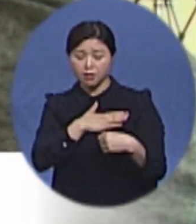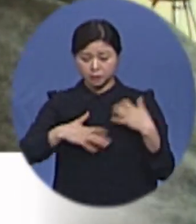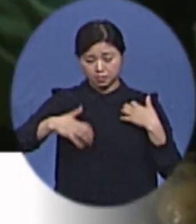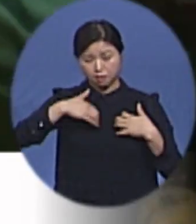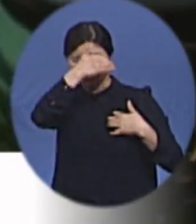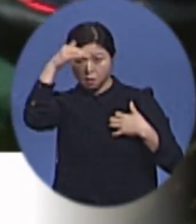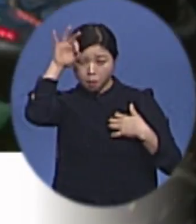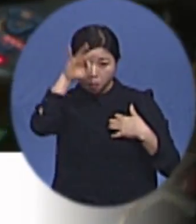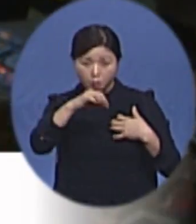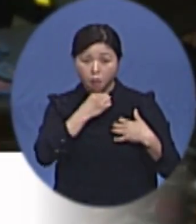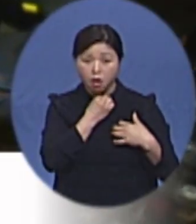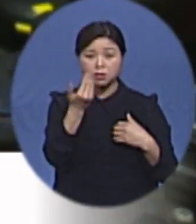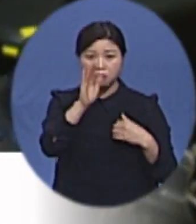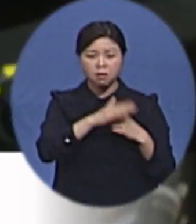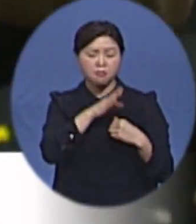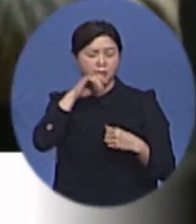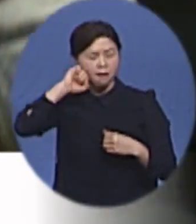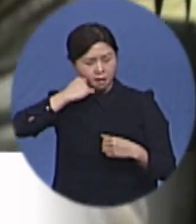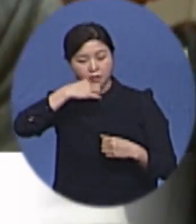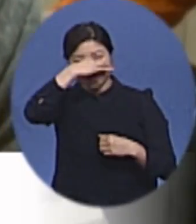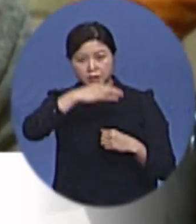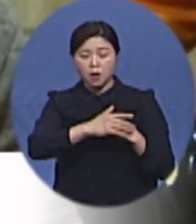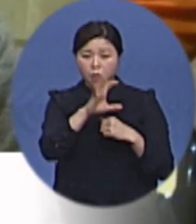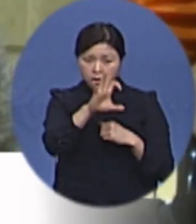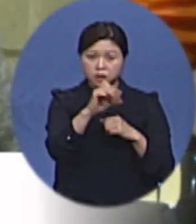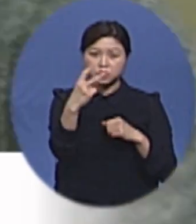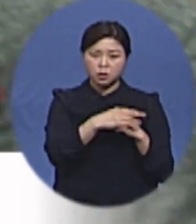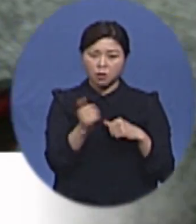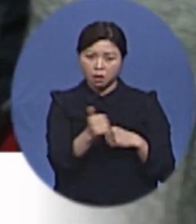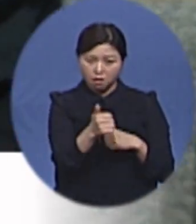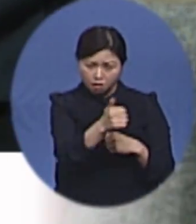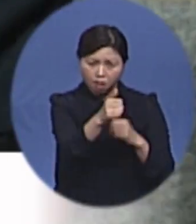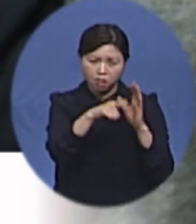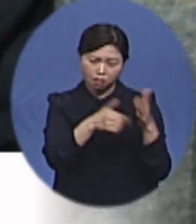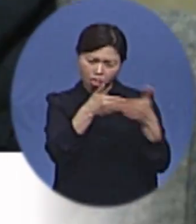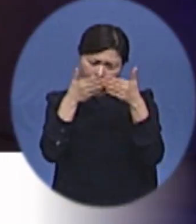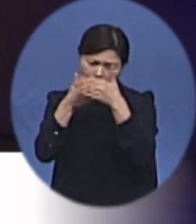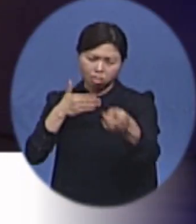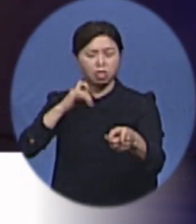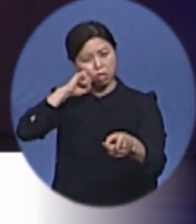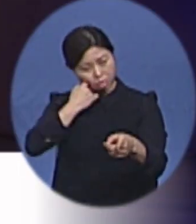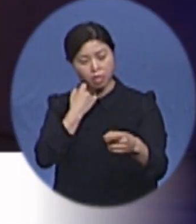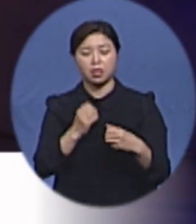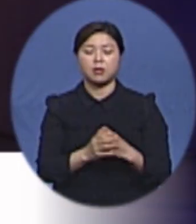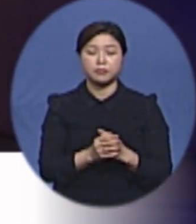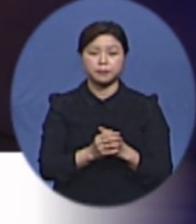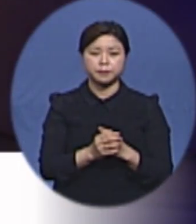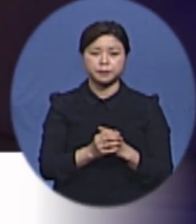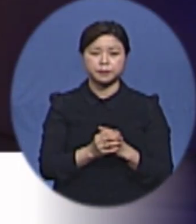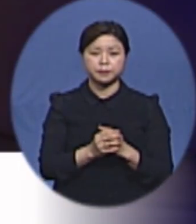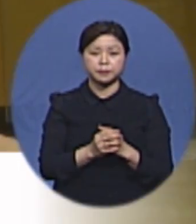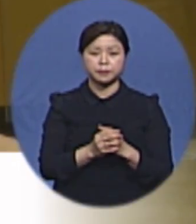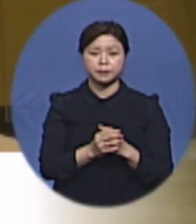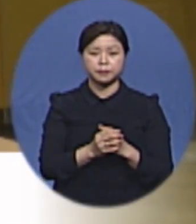되는데 어려운 관람이 되고 있는 거죠. 뭐 화장실이나 아니면 이동의 제약 등등등. 그래서